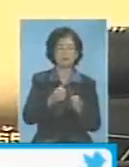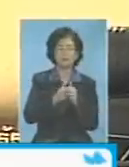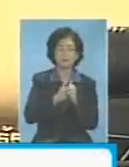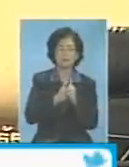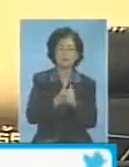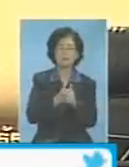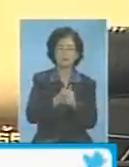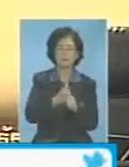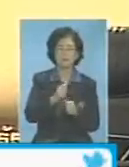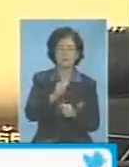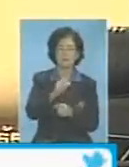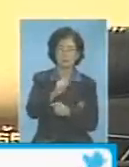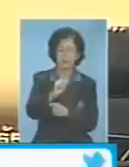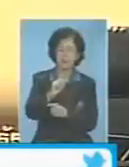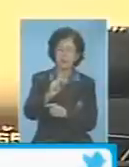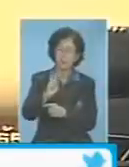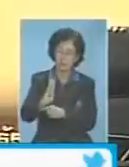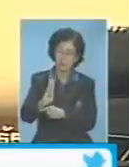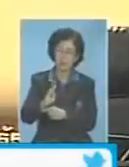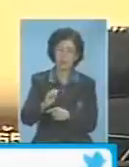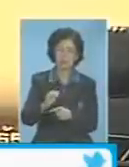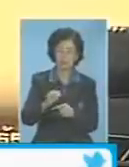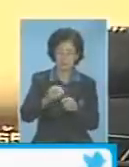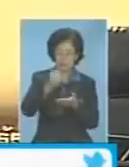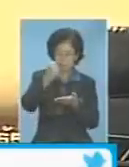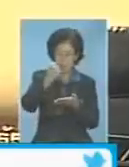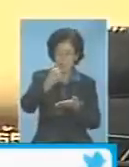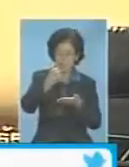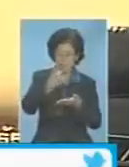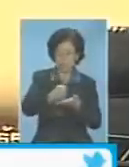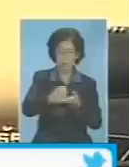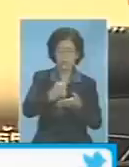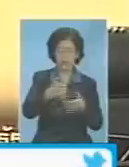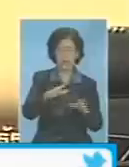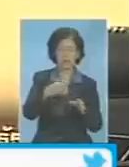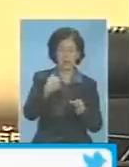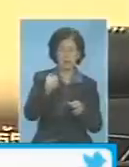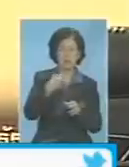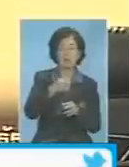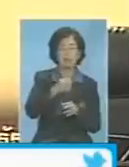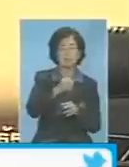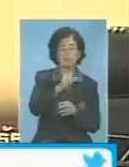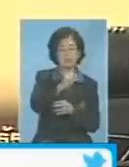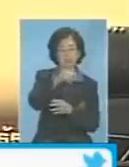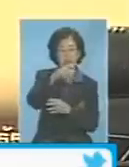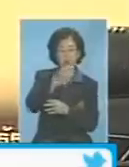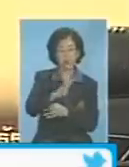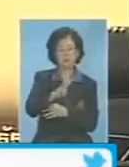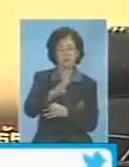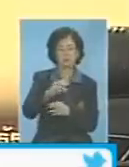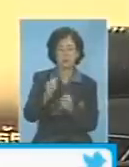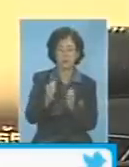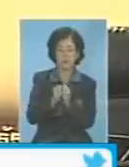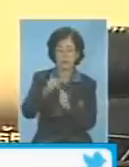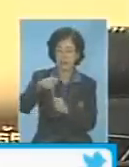ทำยังไงนะเพราะมีบางกระแสข่าวก็พูดคุยกันไปถึงโอ้โหนี่มันจะมาถล่มมันจะมาฆ่าทหารไทยหลังจากที่มันวางค